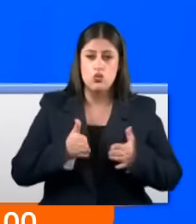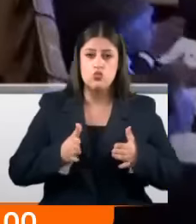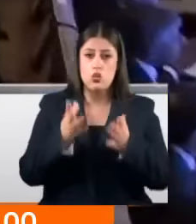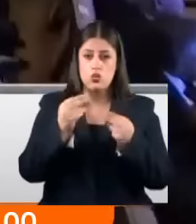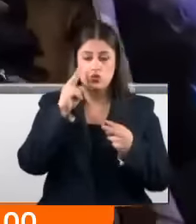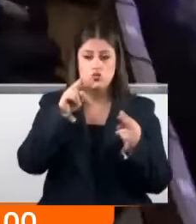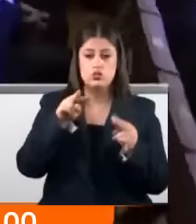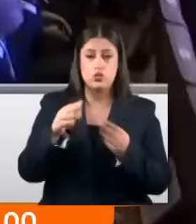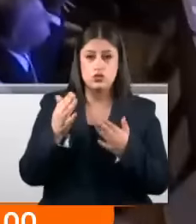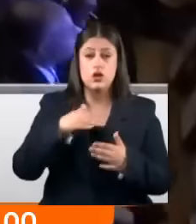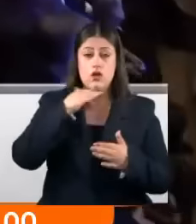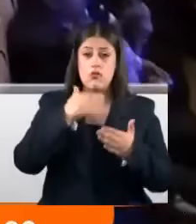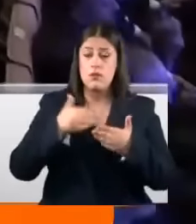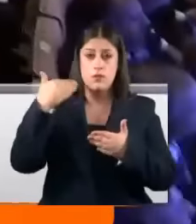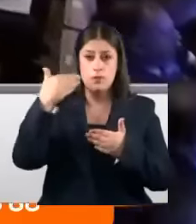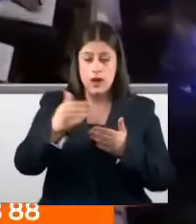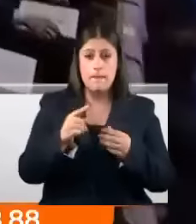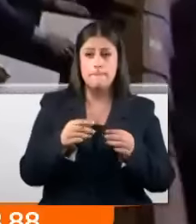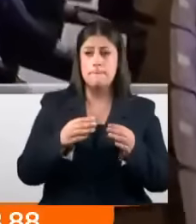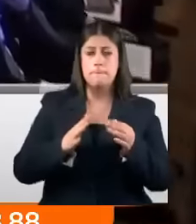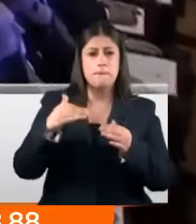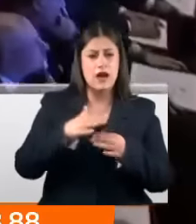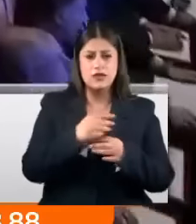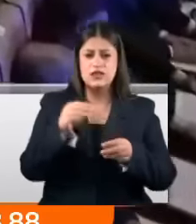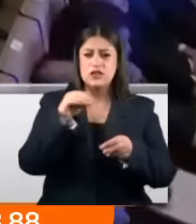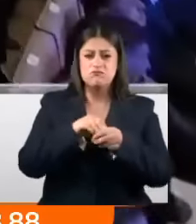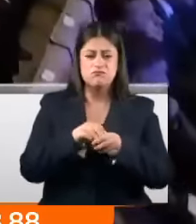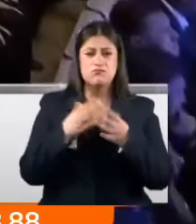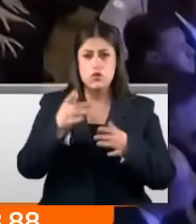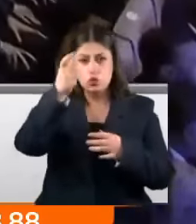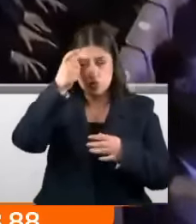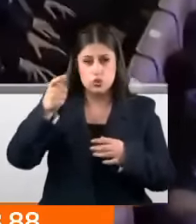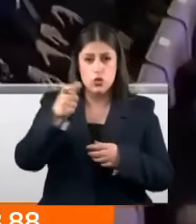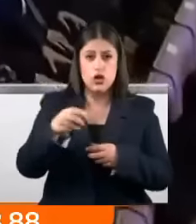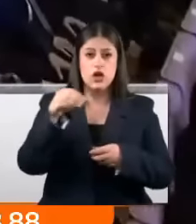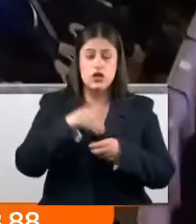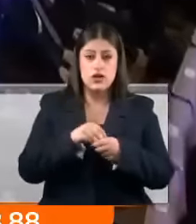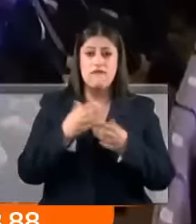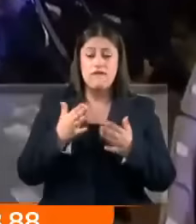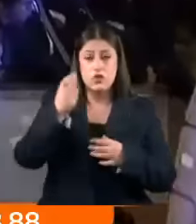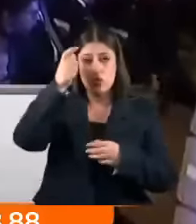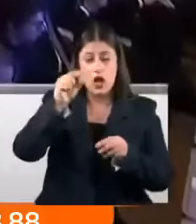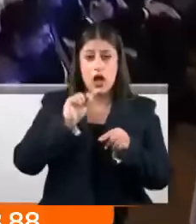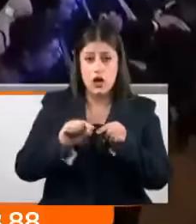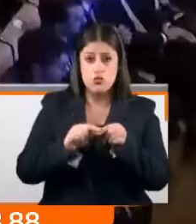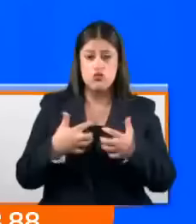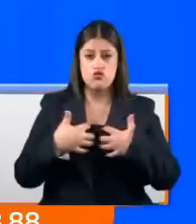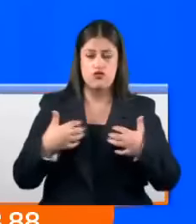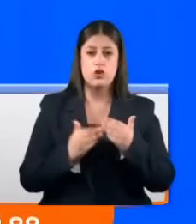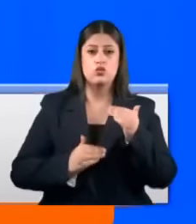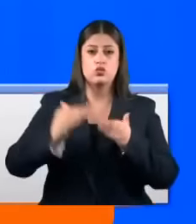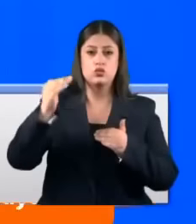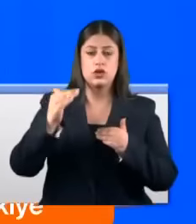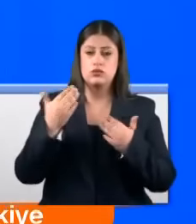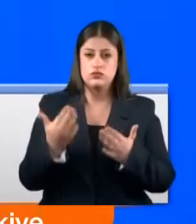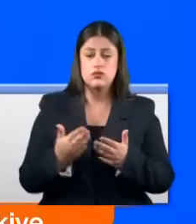gösteriyor. Yurt dışındaki piyasa aktörlerinin de Türkiye'ye ve Türk ekonomisine güveni yükseliyor.